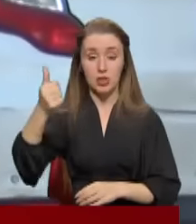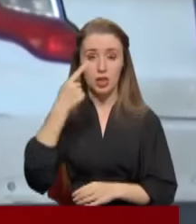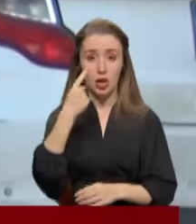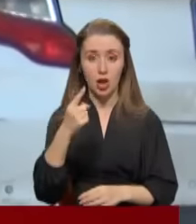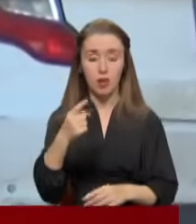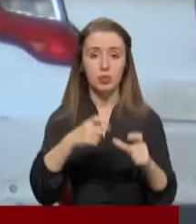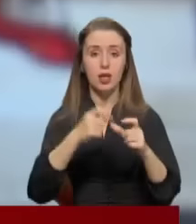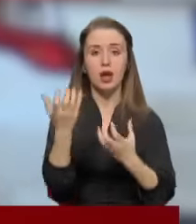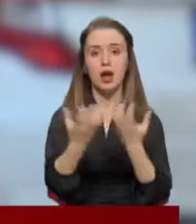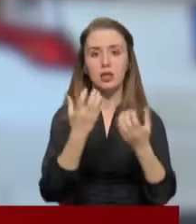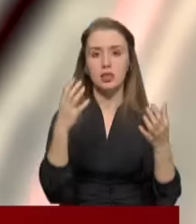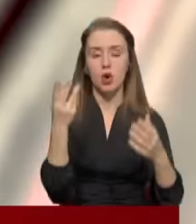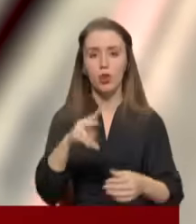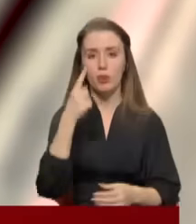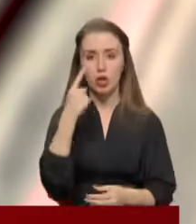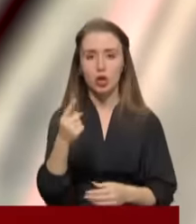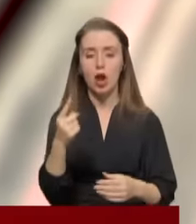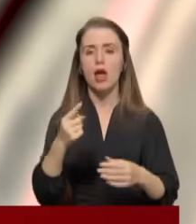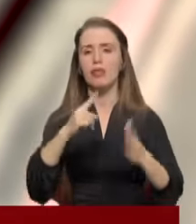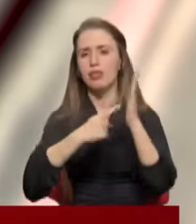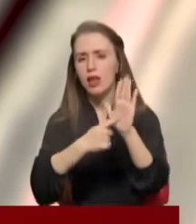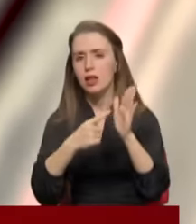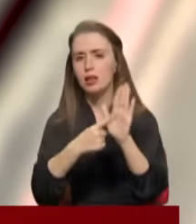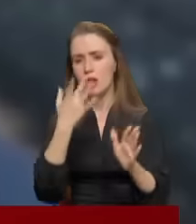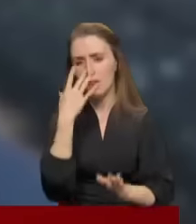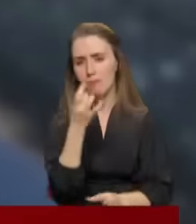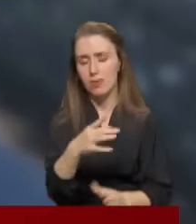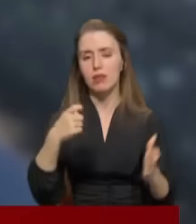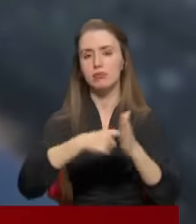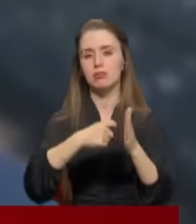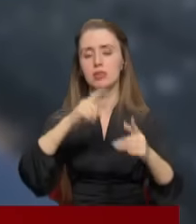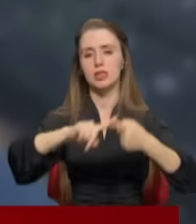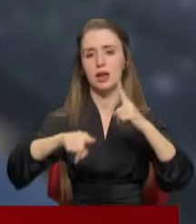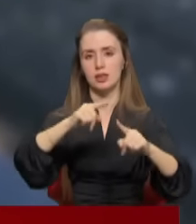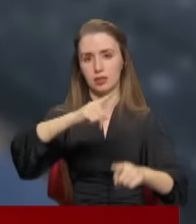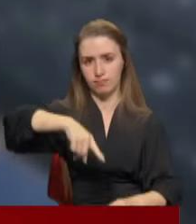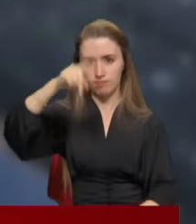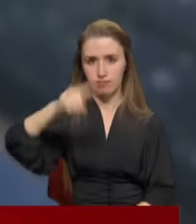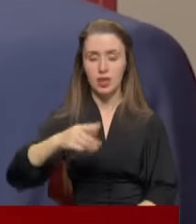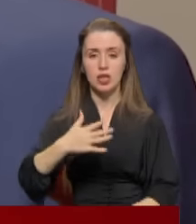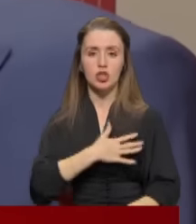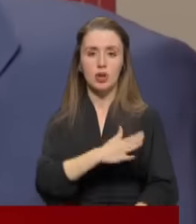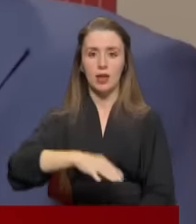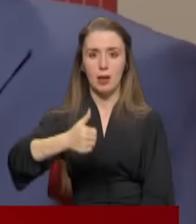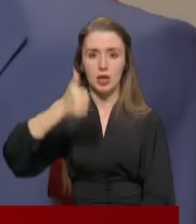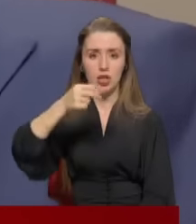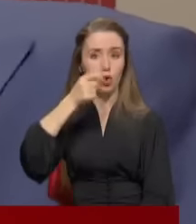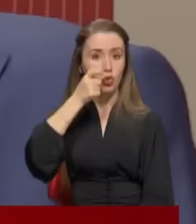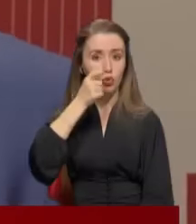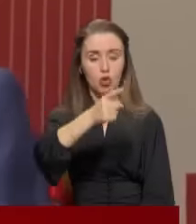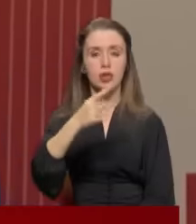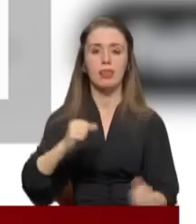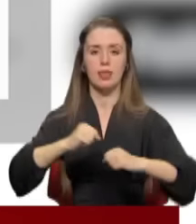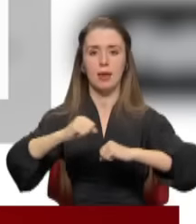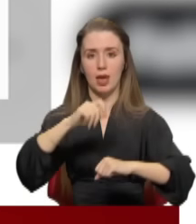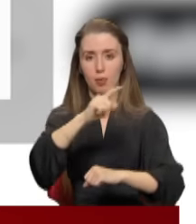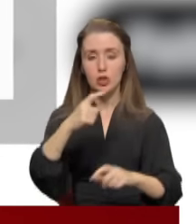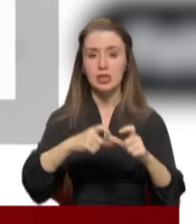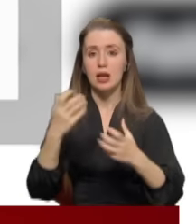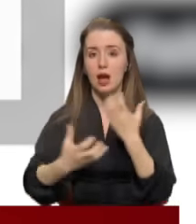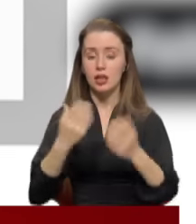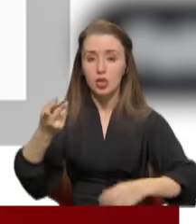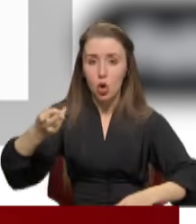cinayetine ilişkin iddianame, yer verilmeyen deliller ve isimlerle siyasetin de gündemi. CHP Genel Başkanı Özgür Özel de tepki gösterdi. Sinan